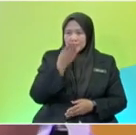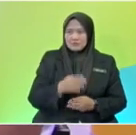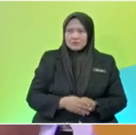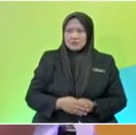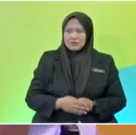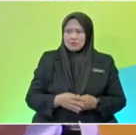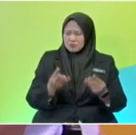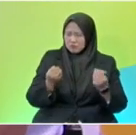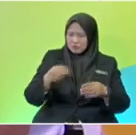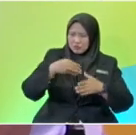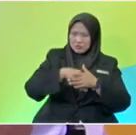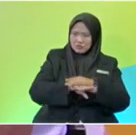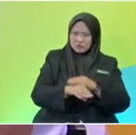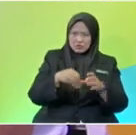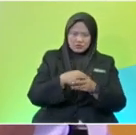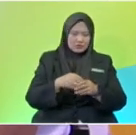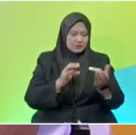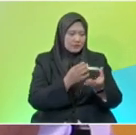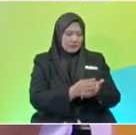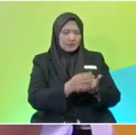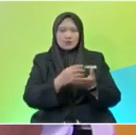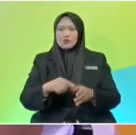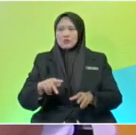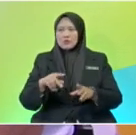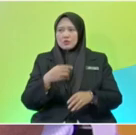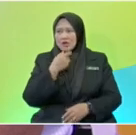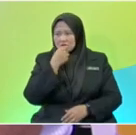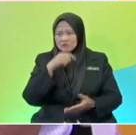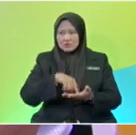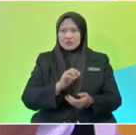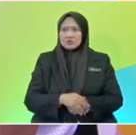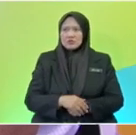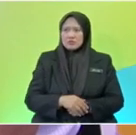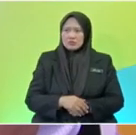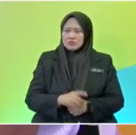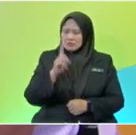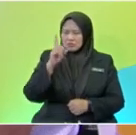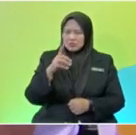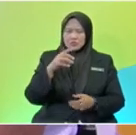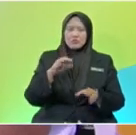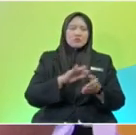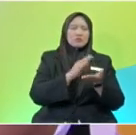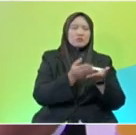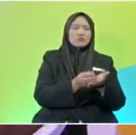dalam Balonku ini tapi satu balon ini nak masuk berapa ya